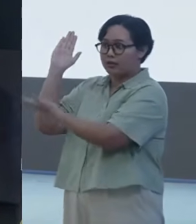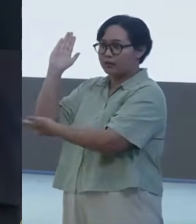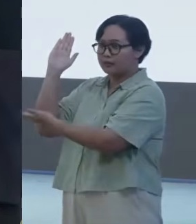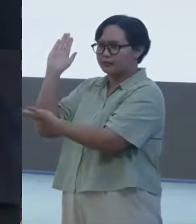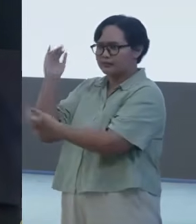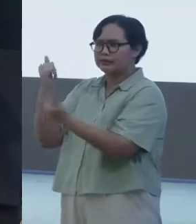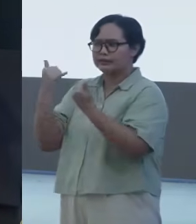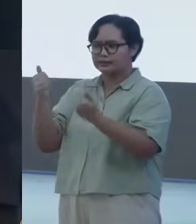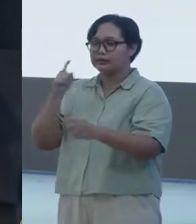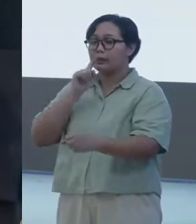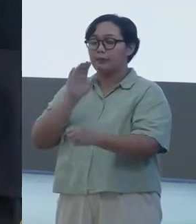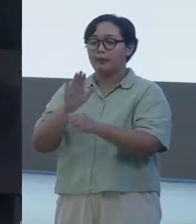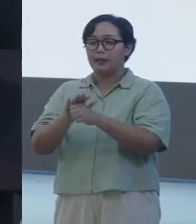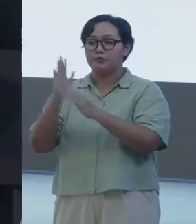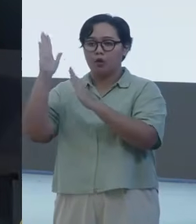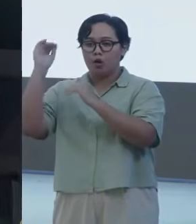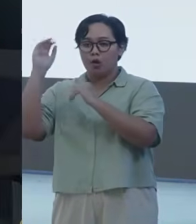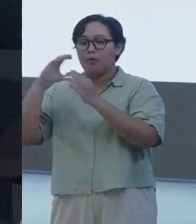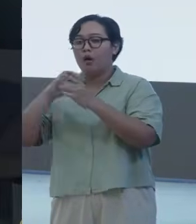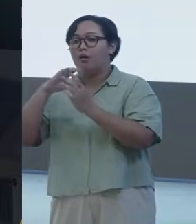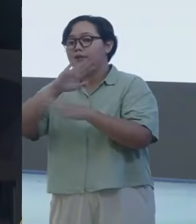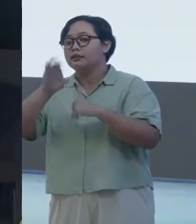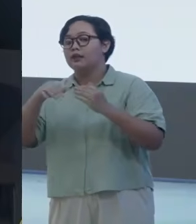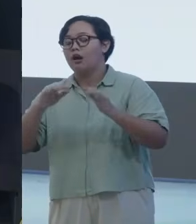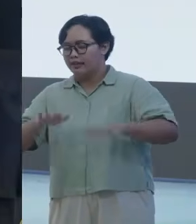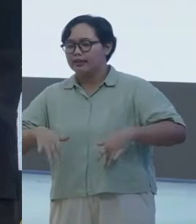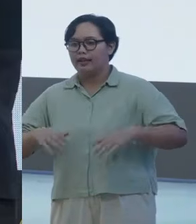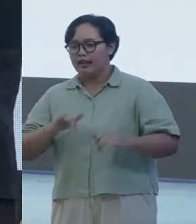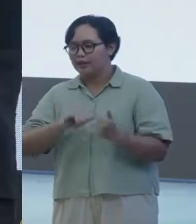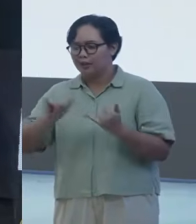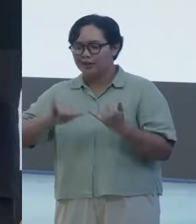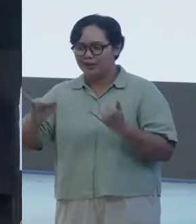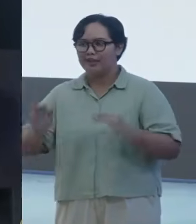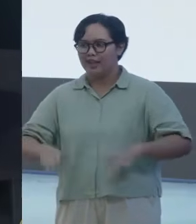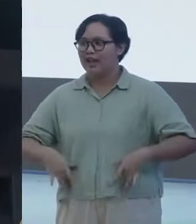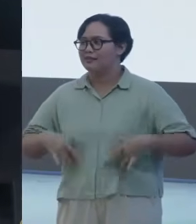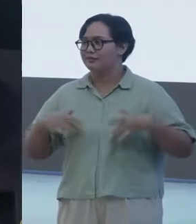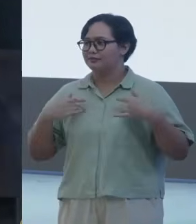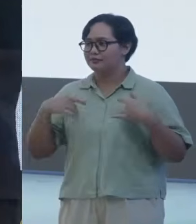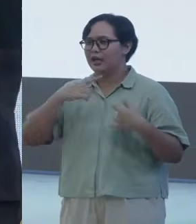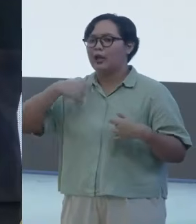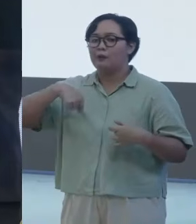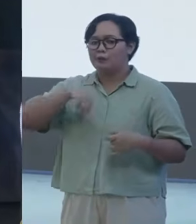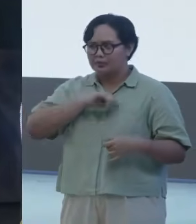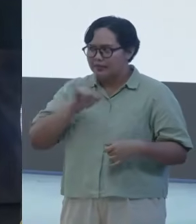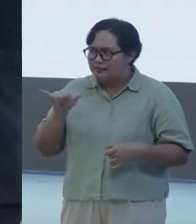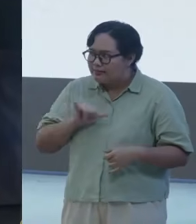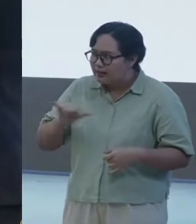of eternal life. We shall see Him as He is. Magiging katulad tayo niya.